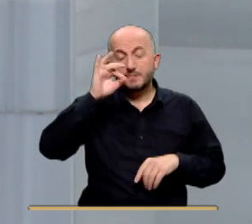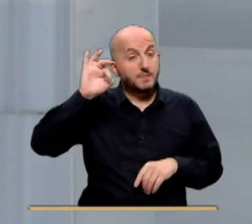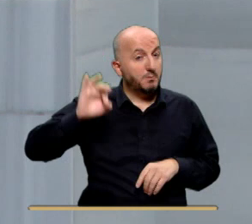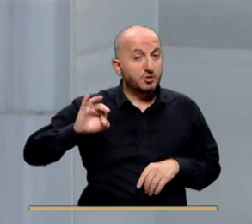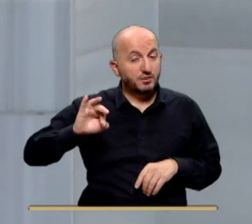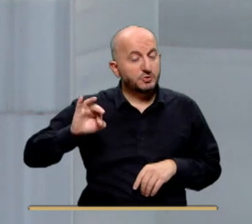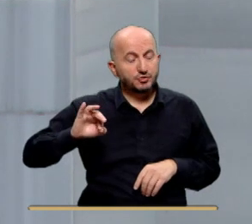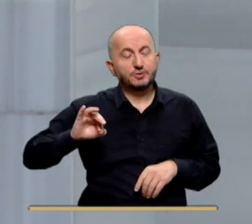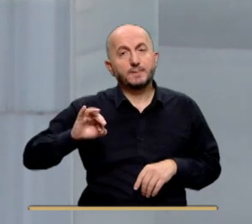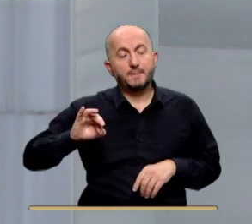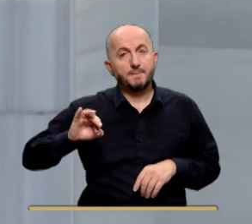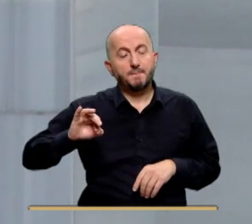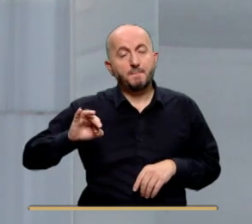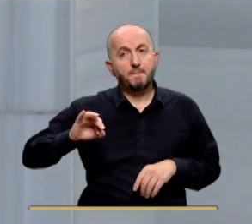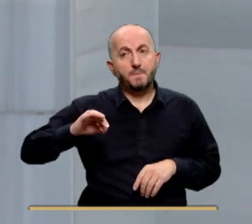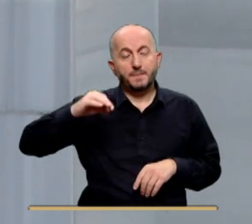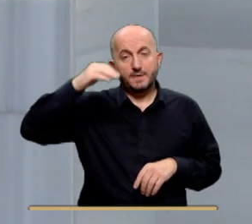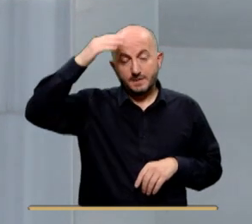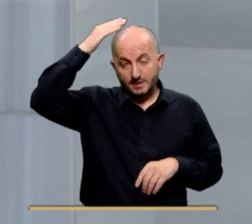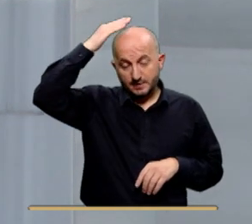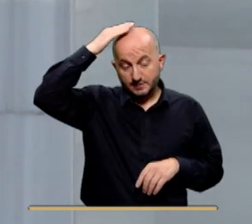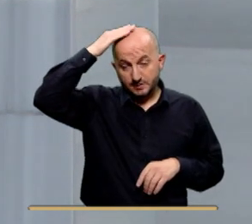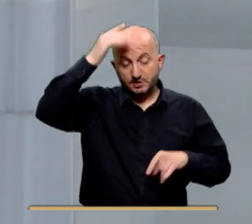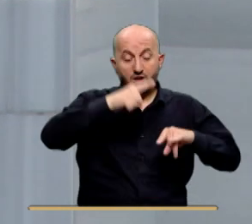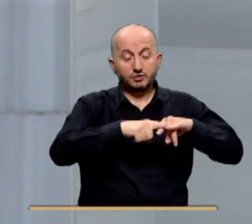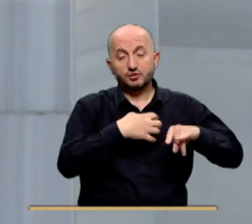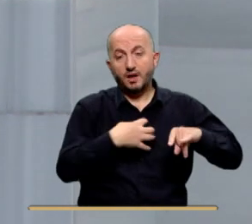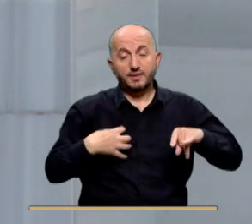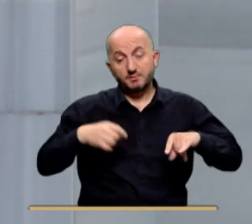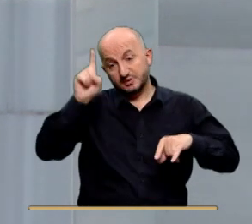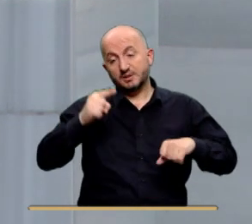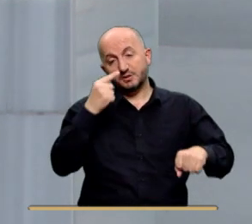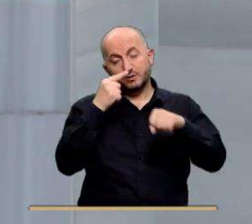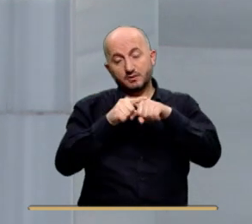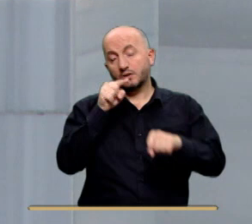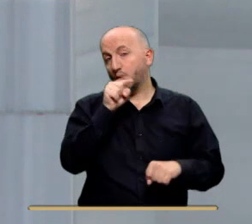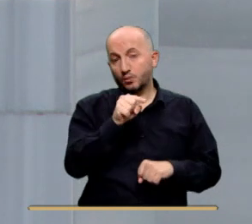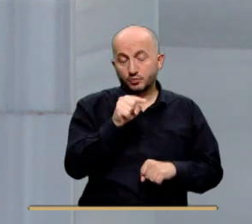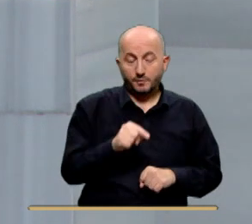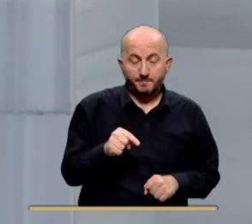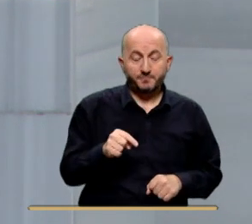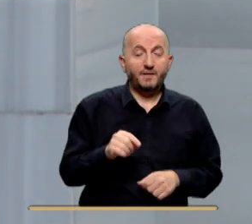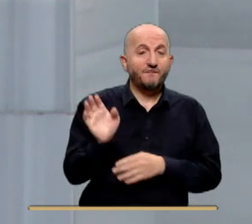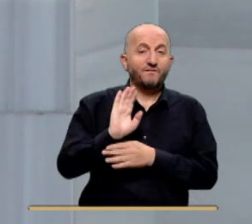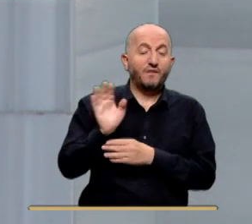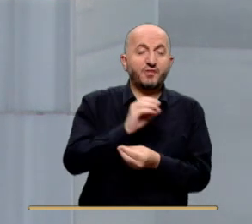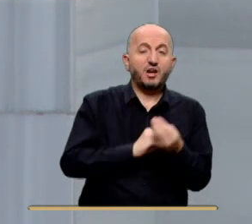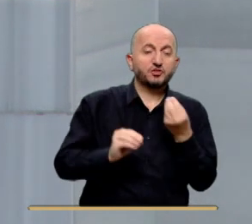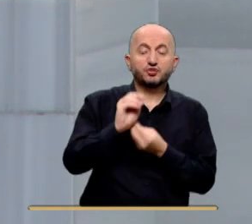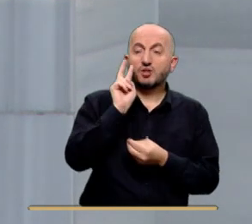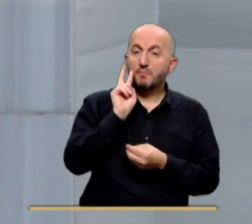başlamıştı? Hazreti Hatice annemizle, ilk inanan oydu. Ve veda haccında